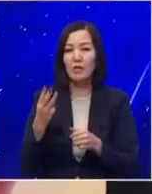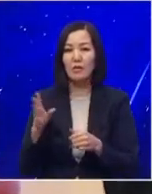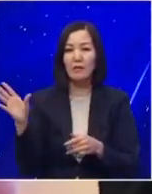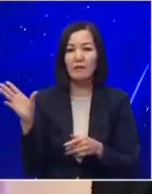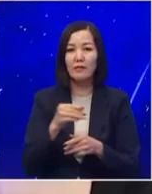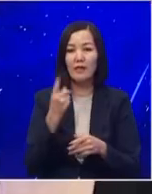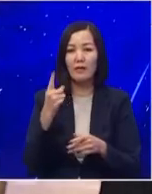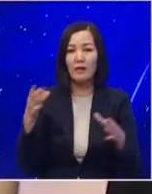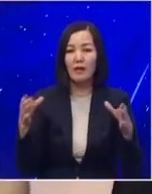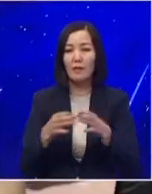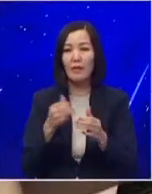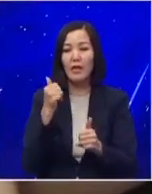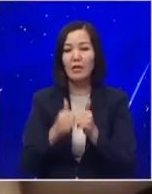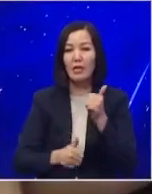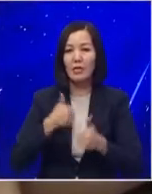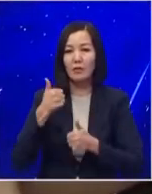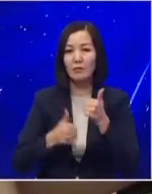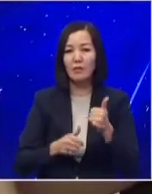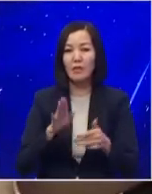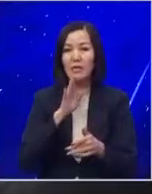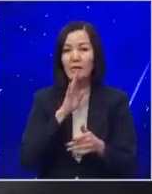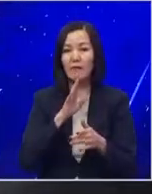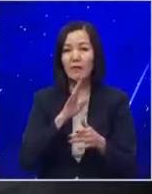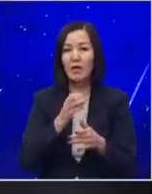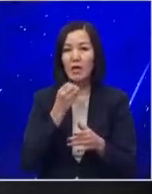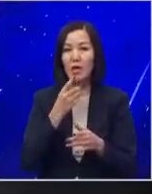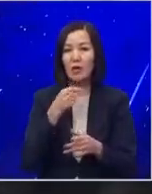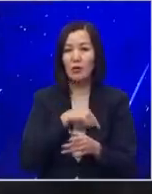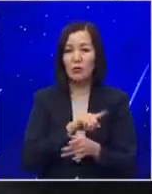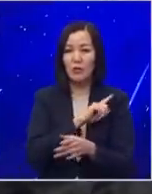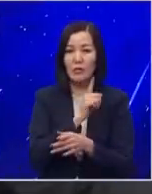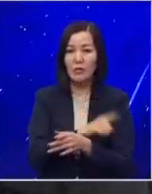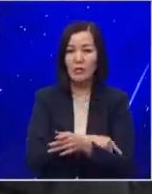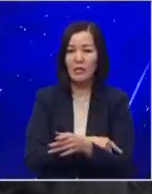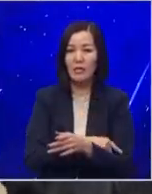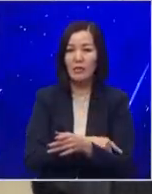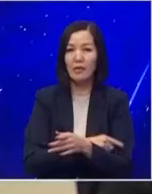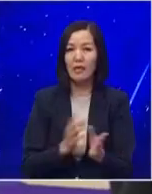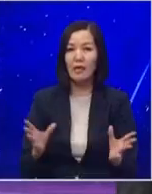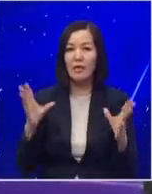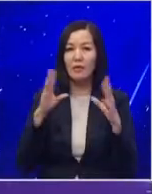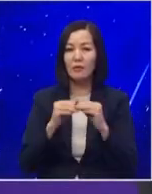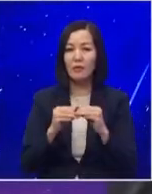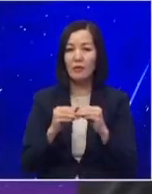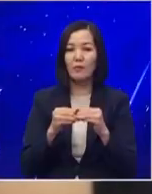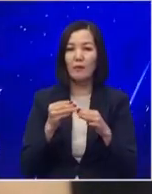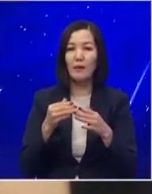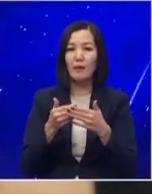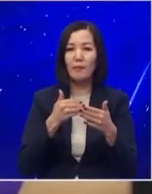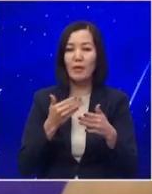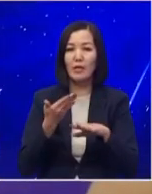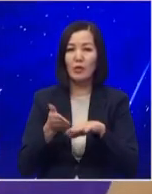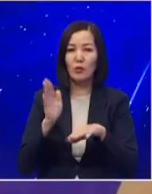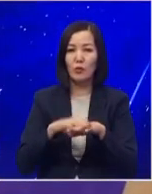одна команда на каждом соревновании спортсменки проявили настоящий характер всего духа и самое главное сплоченность перед любыми трудностями мы сегодня